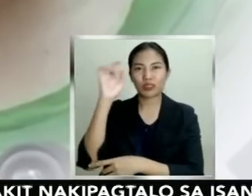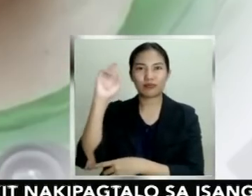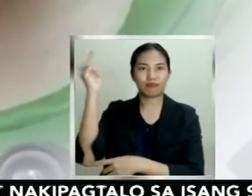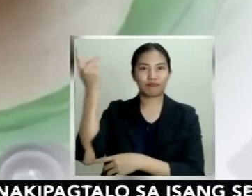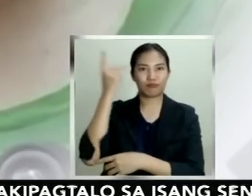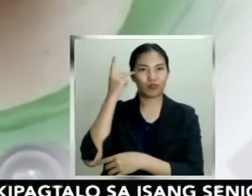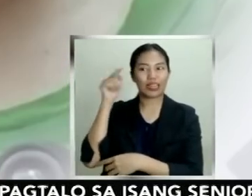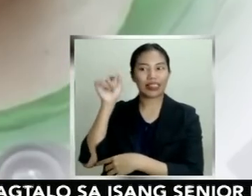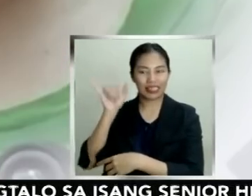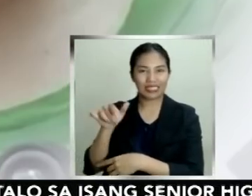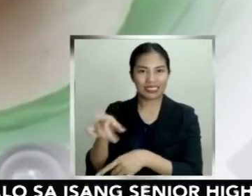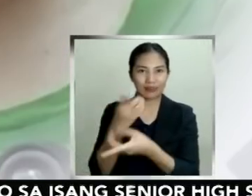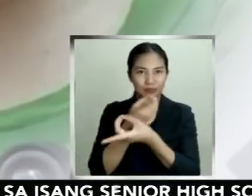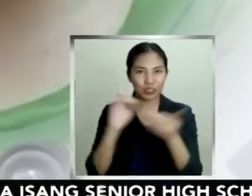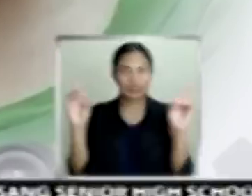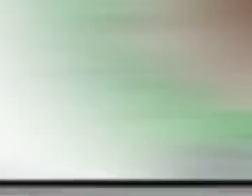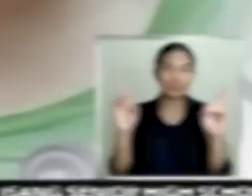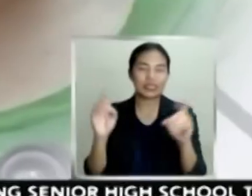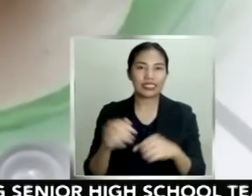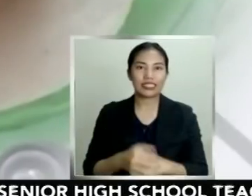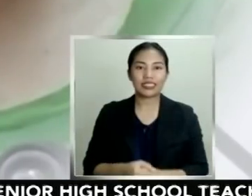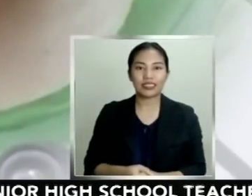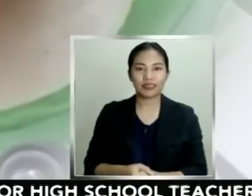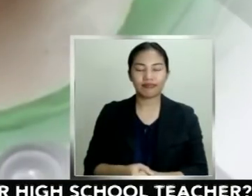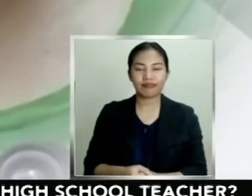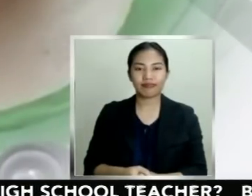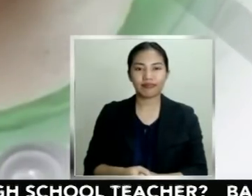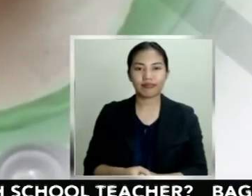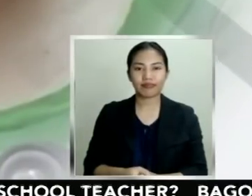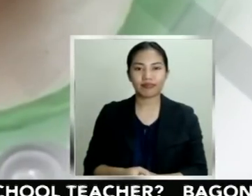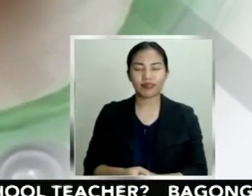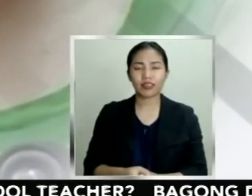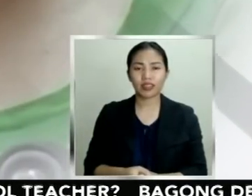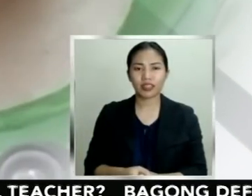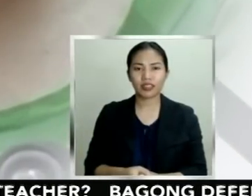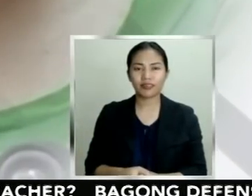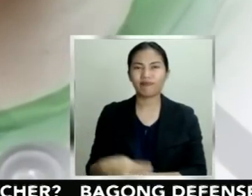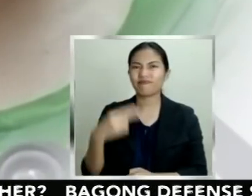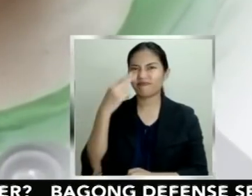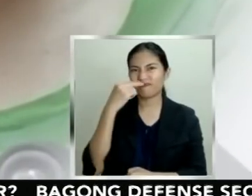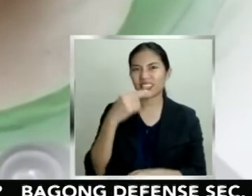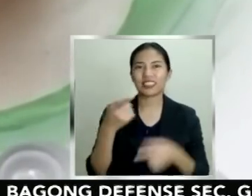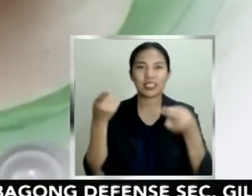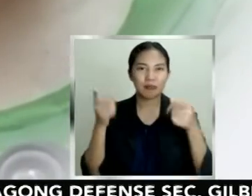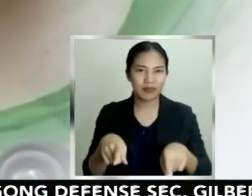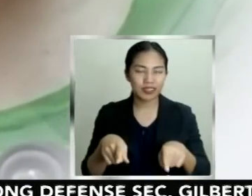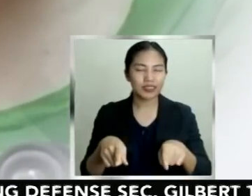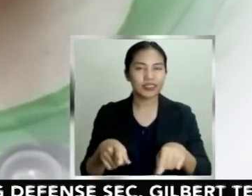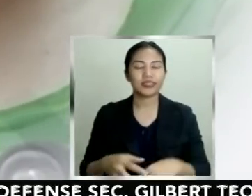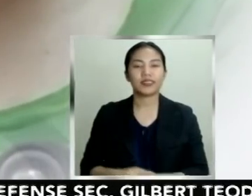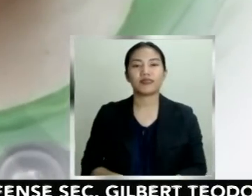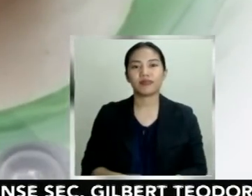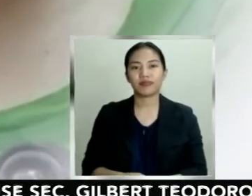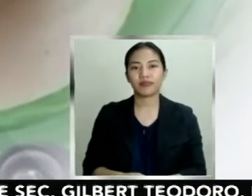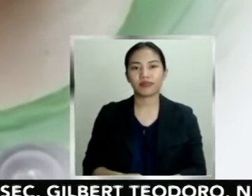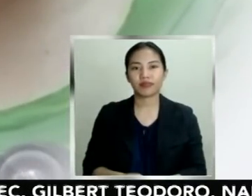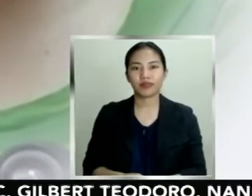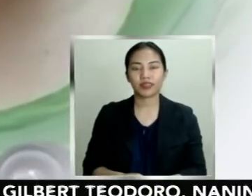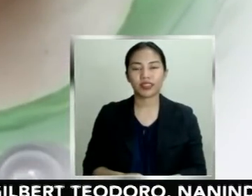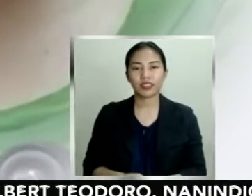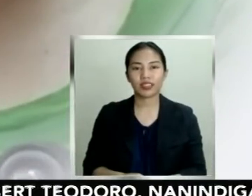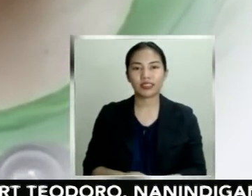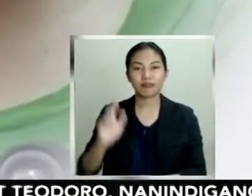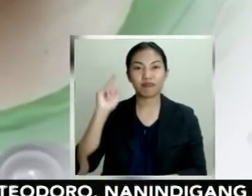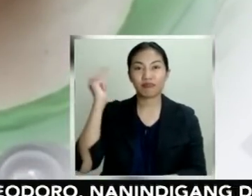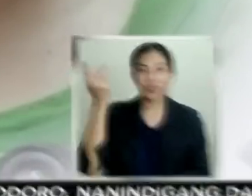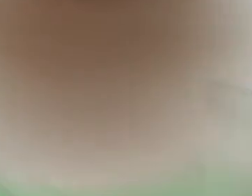hindi dapat itumbas sa pamamahala. Nakakatawa raw na ang nangyayari sa politika ay naging oportunidad ng mga